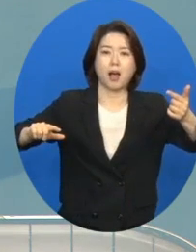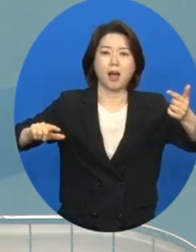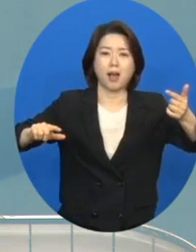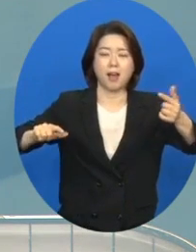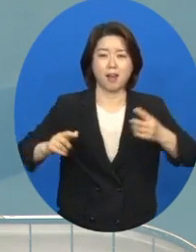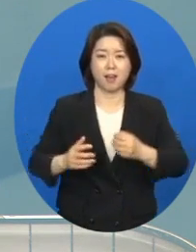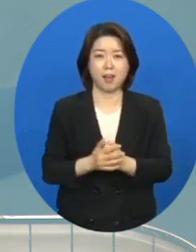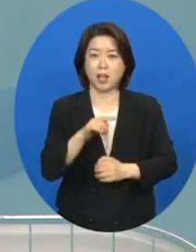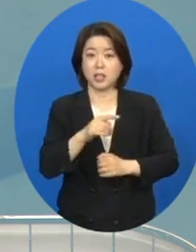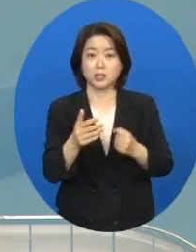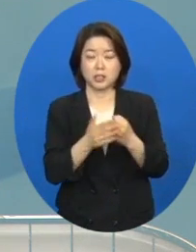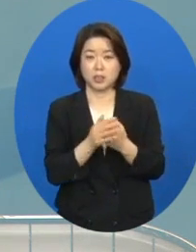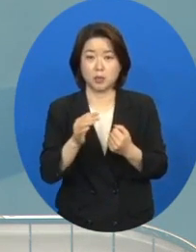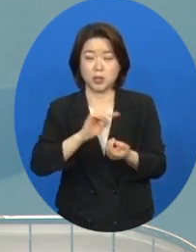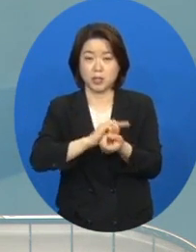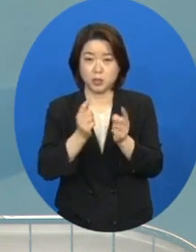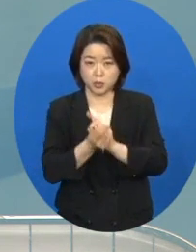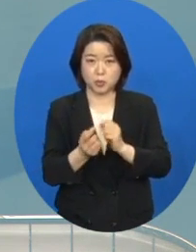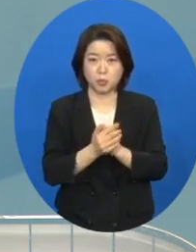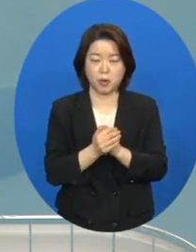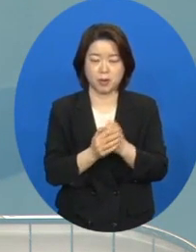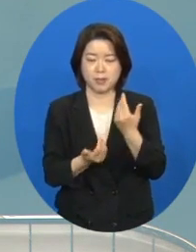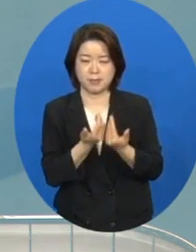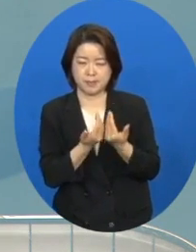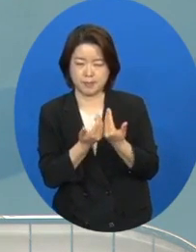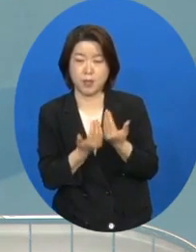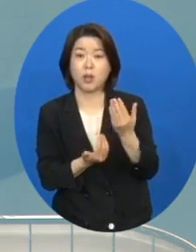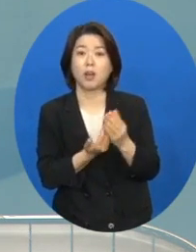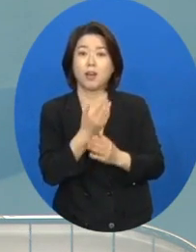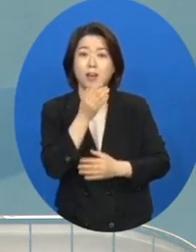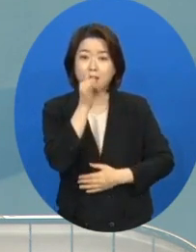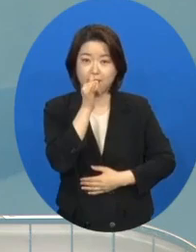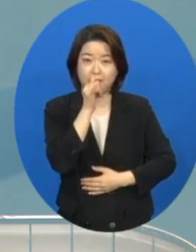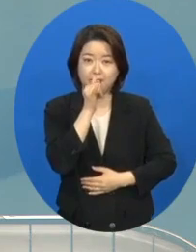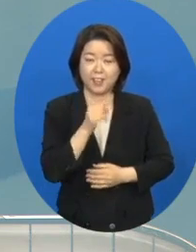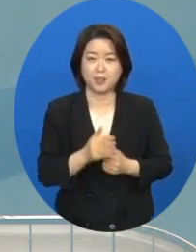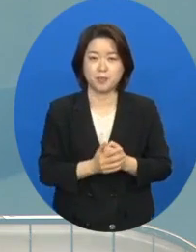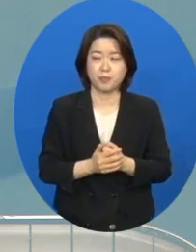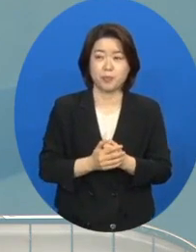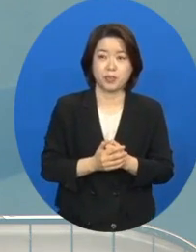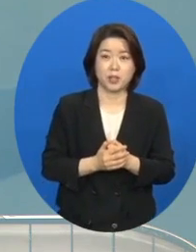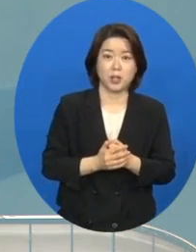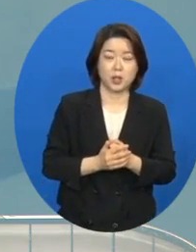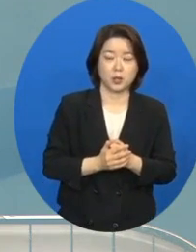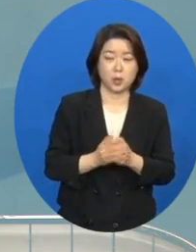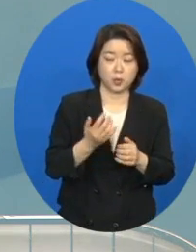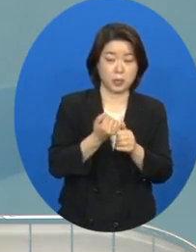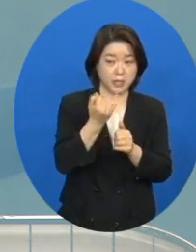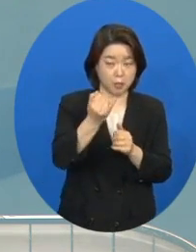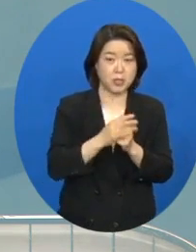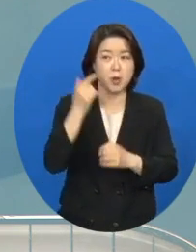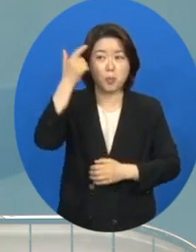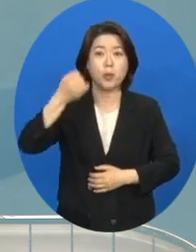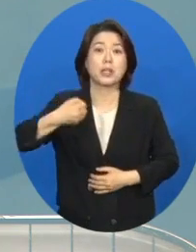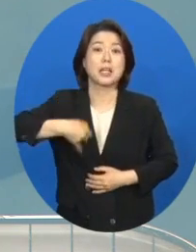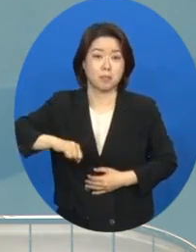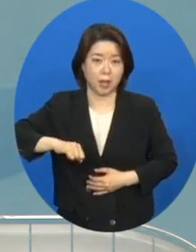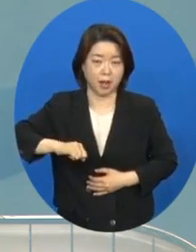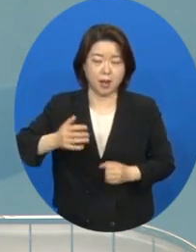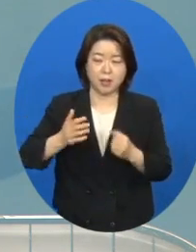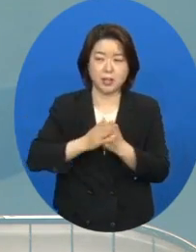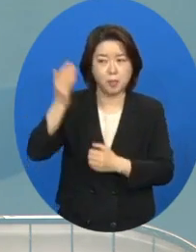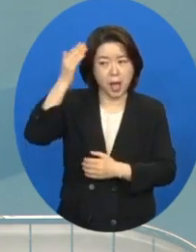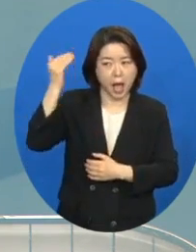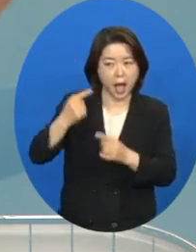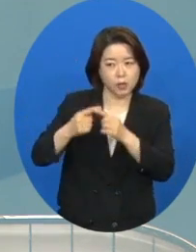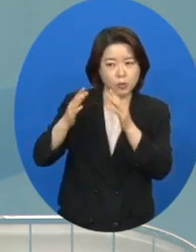달라서 그것 때문에 서로 갈등도 있었답니다. 사모님은 목사님 딸이세요. 그러니까 한국교회에 대해서